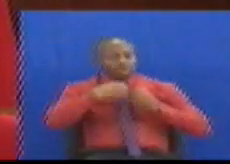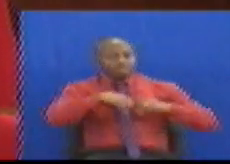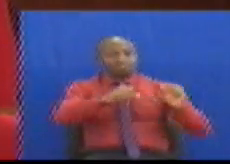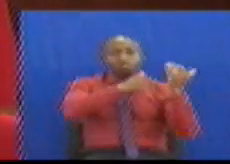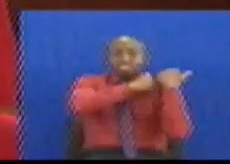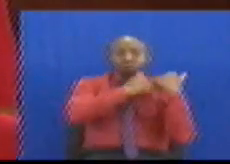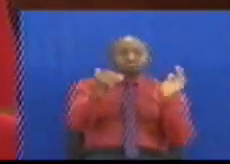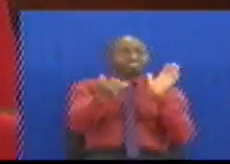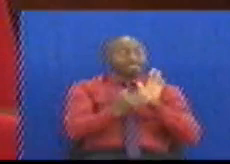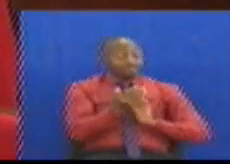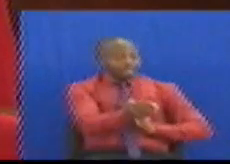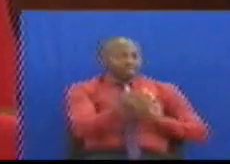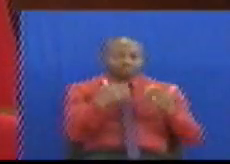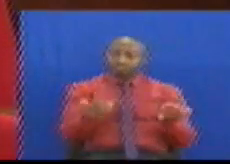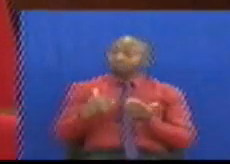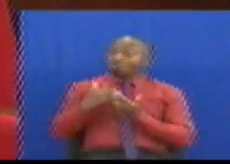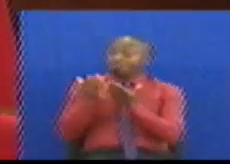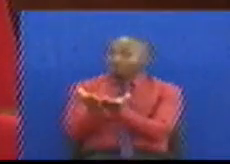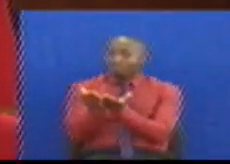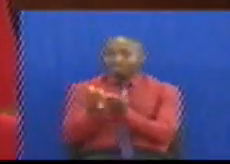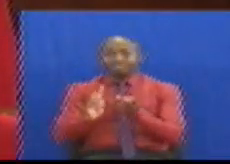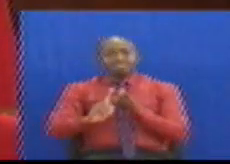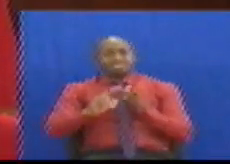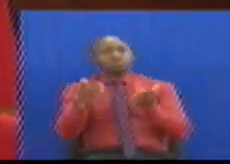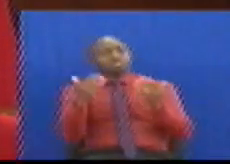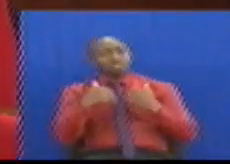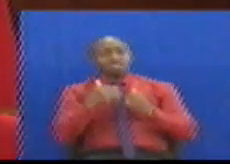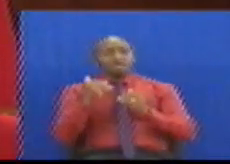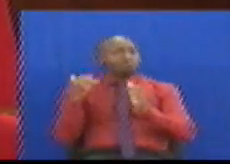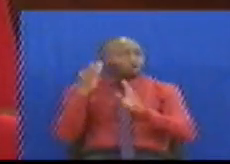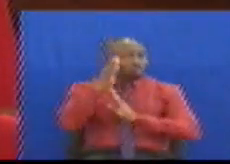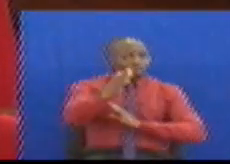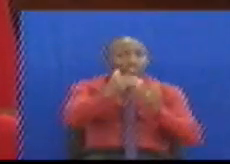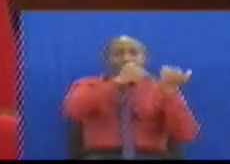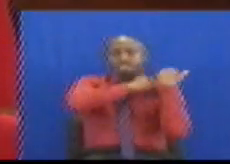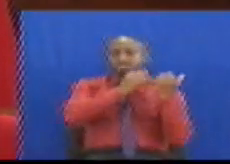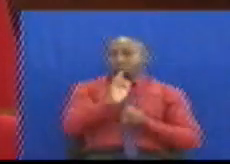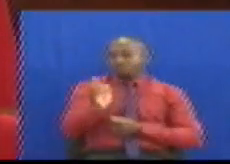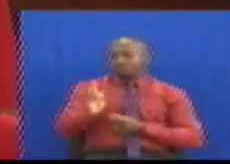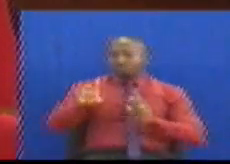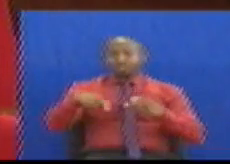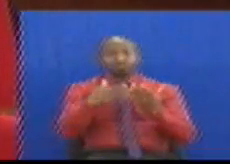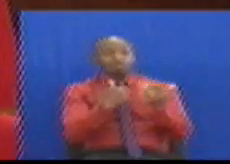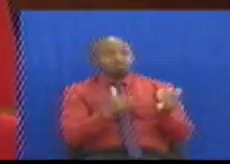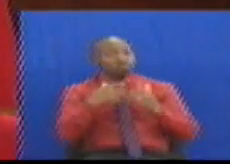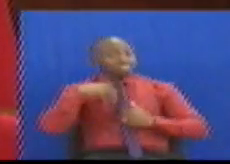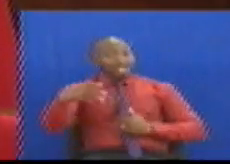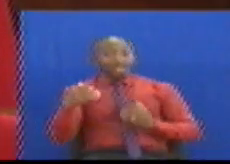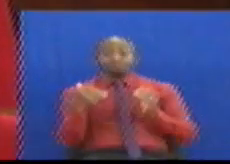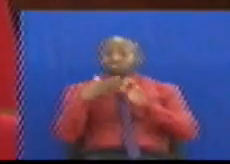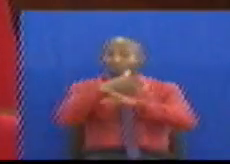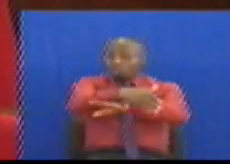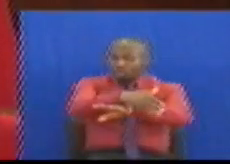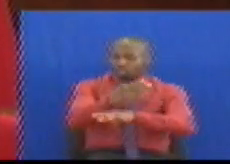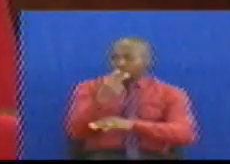Kwa hiyo nikuombe Mheshimiwa Waziri, inawezekana lisiwe moja kwa moja kwako, lakini kwa sababu ni wizara mtambuka, tuone baadhi ya